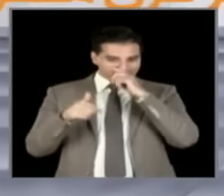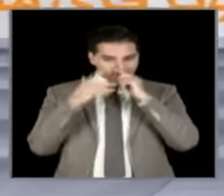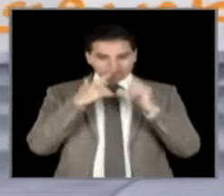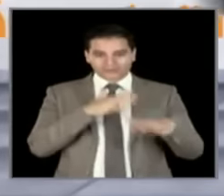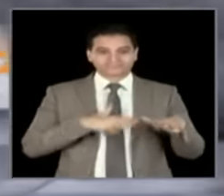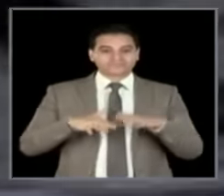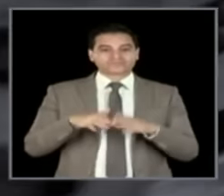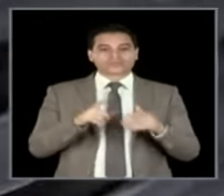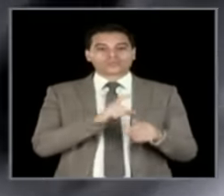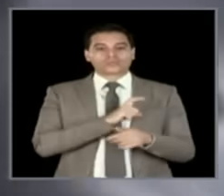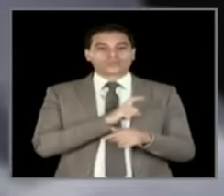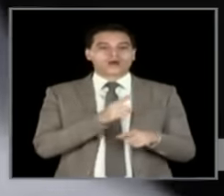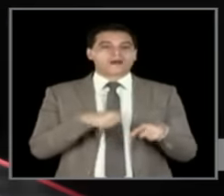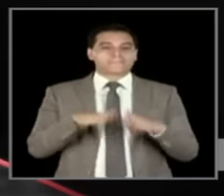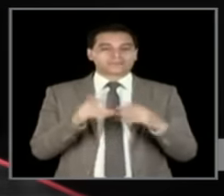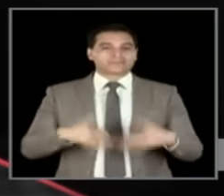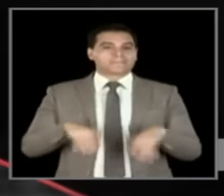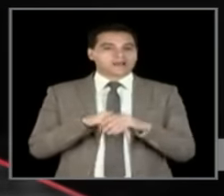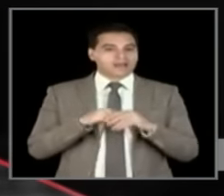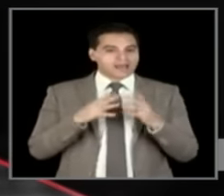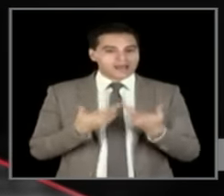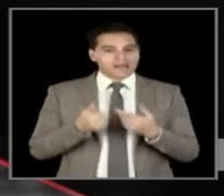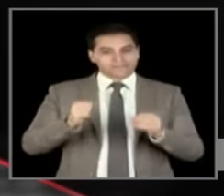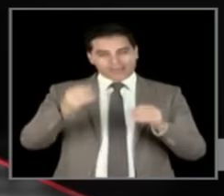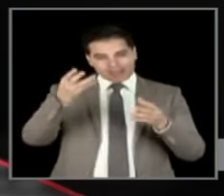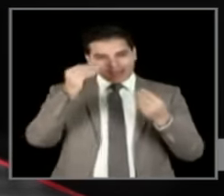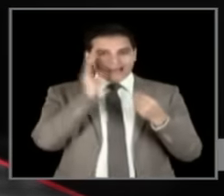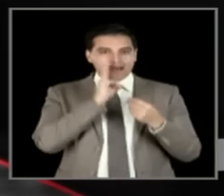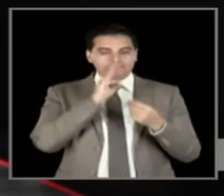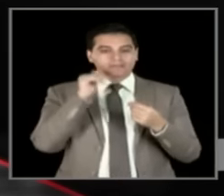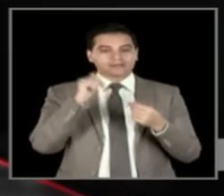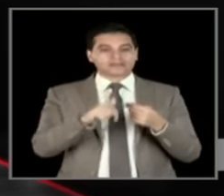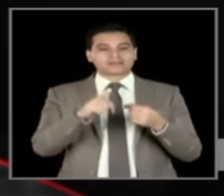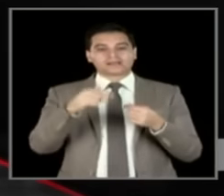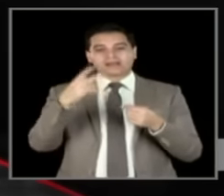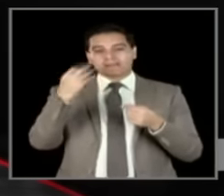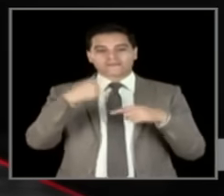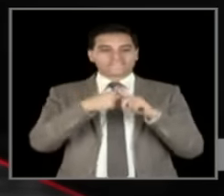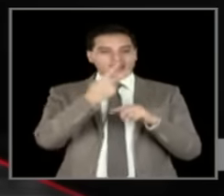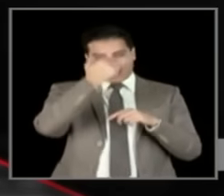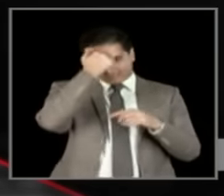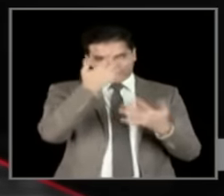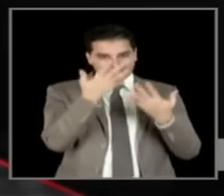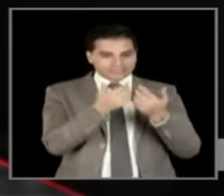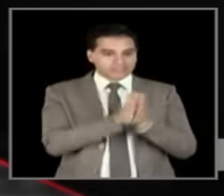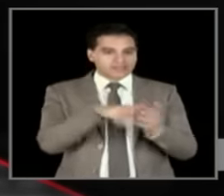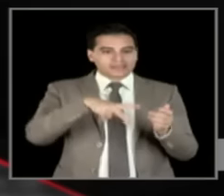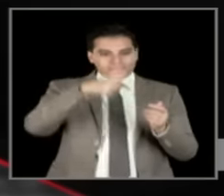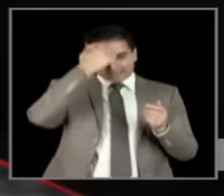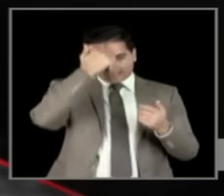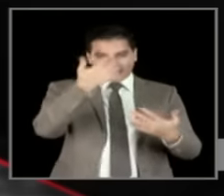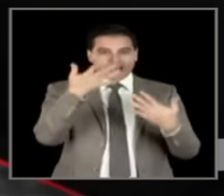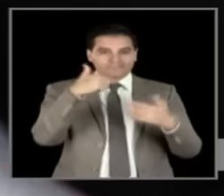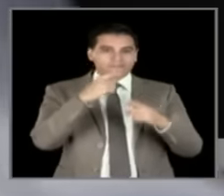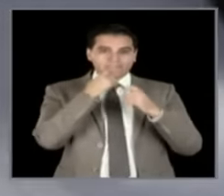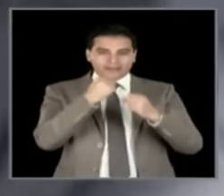يبقى طلاب مصر جمعوا 40 نقطة في فقرة العلم، وكل نقطة ب 2000 جنيه بما يساوي 80,000